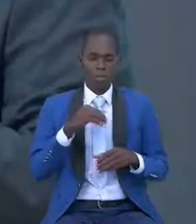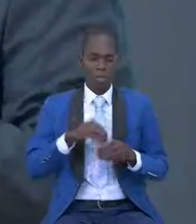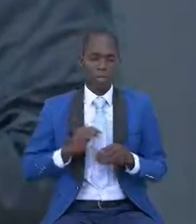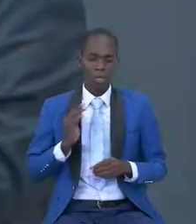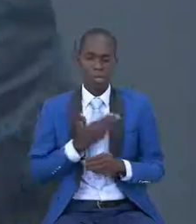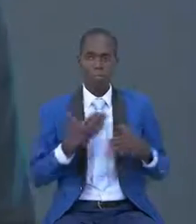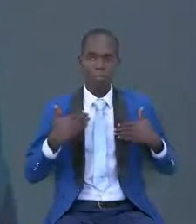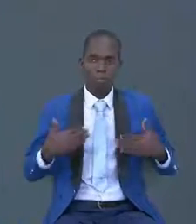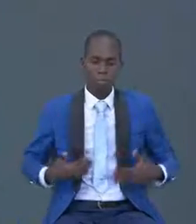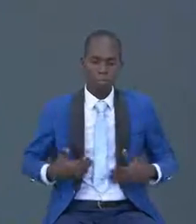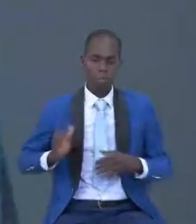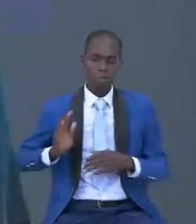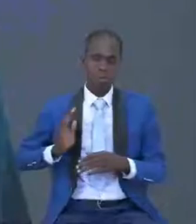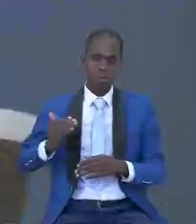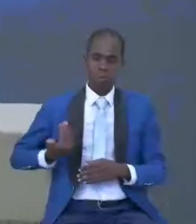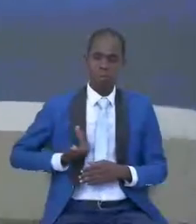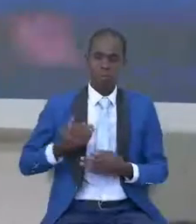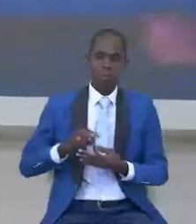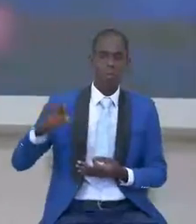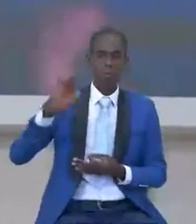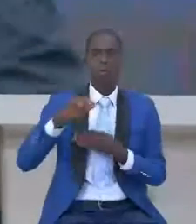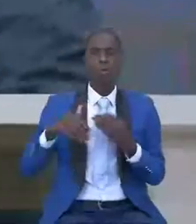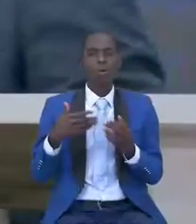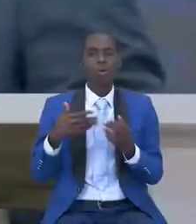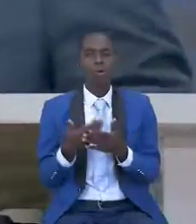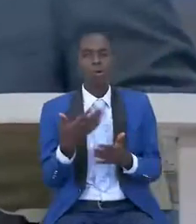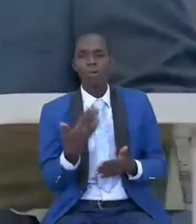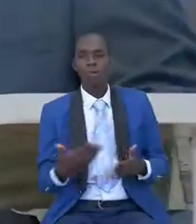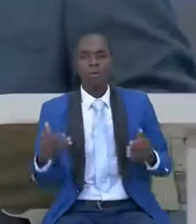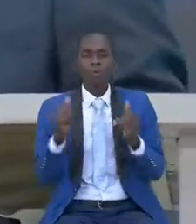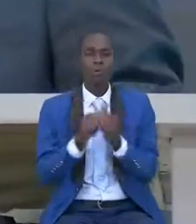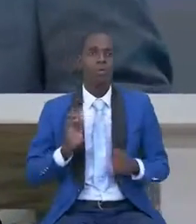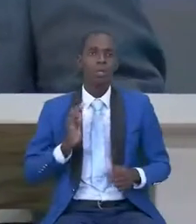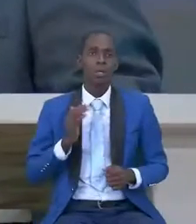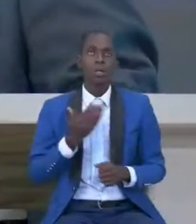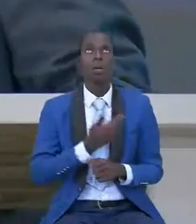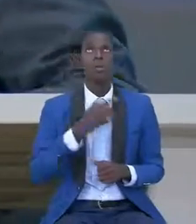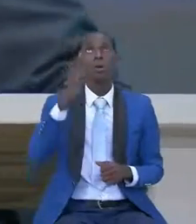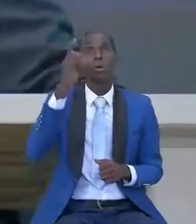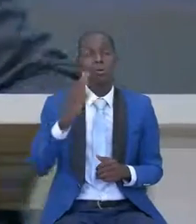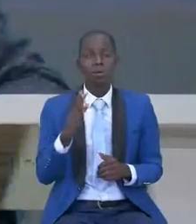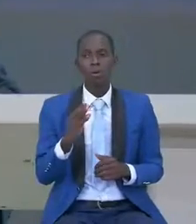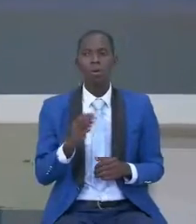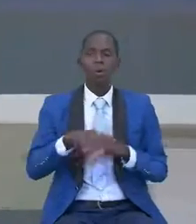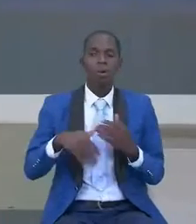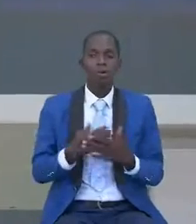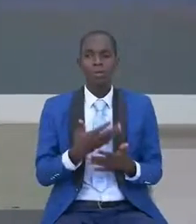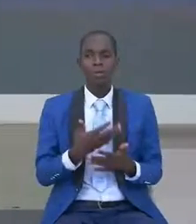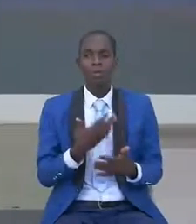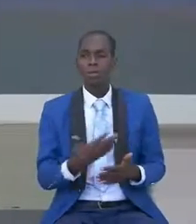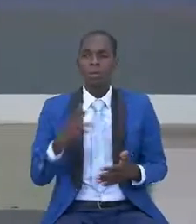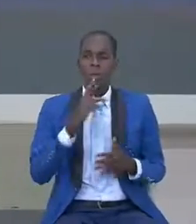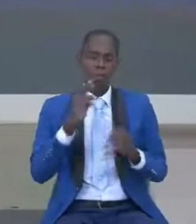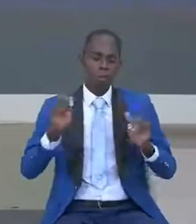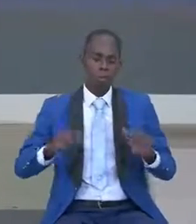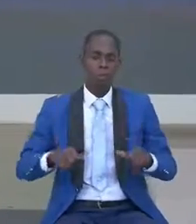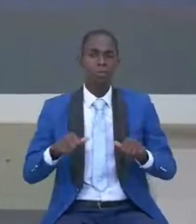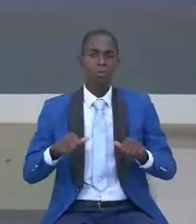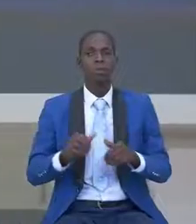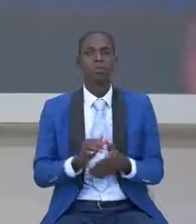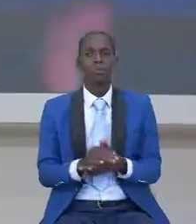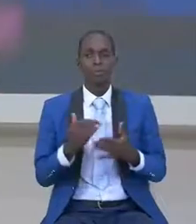âmes, dans nos esprits, toutes choses, car avec Dieu, tout est possible.